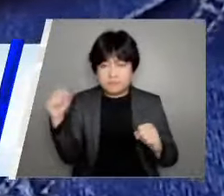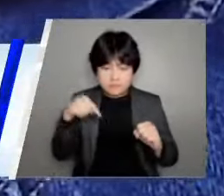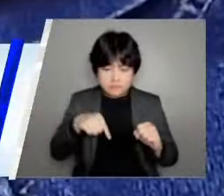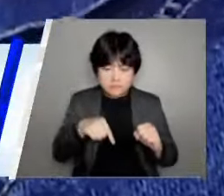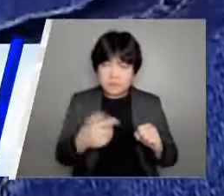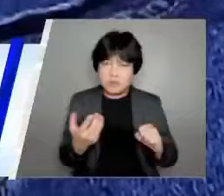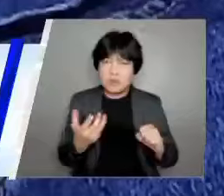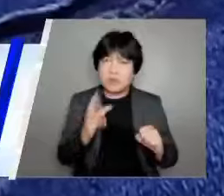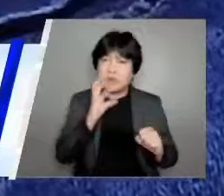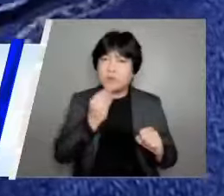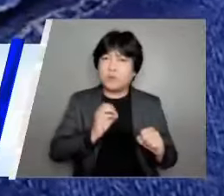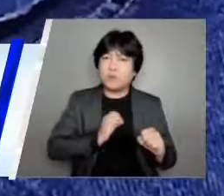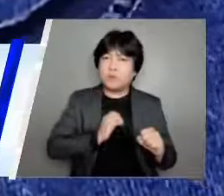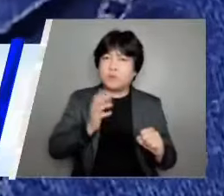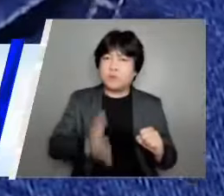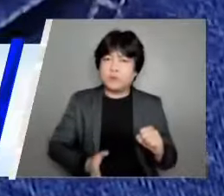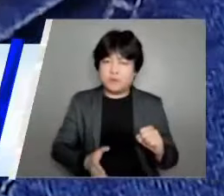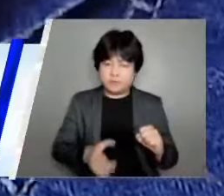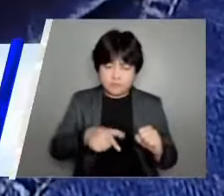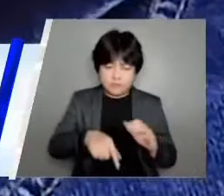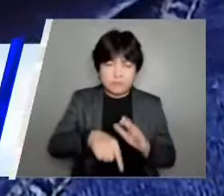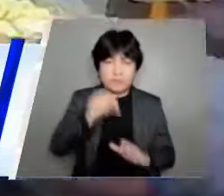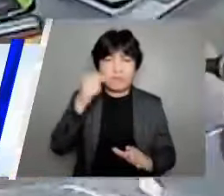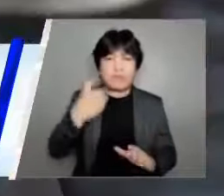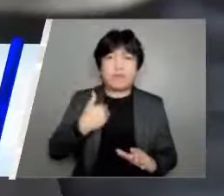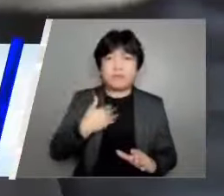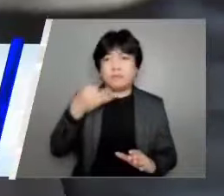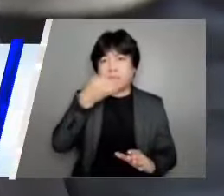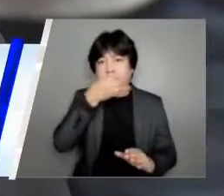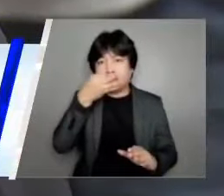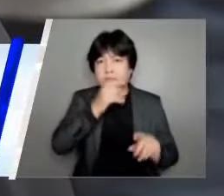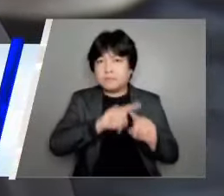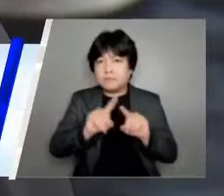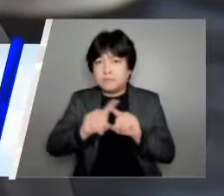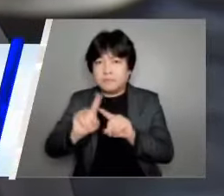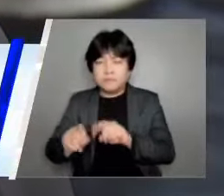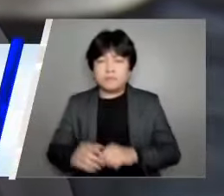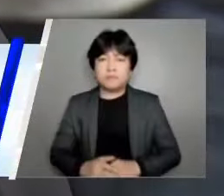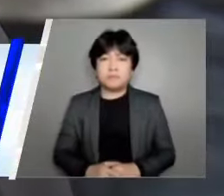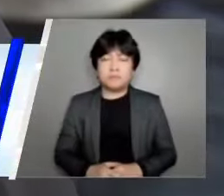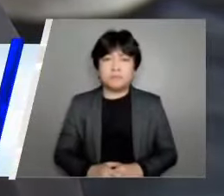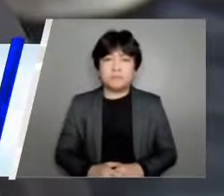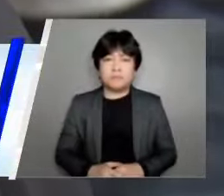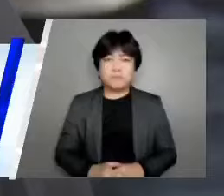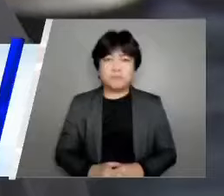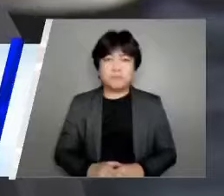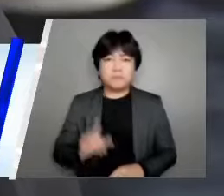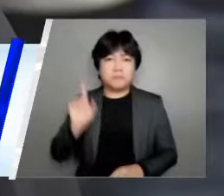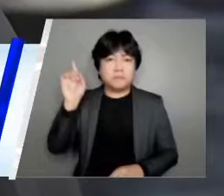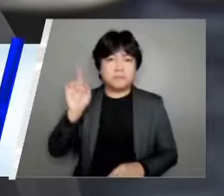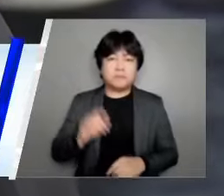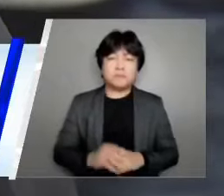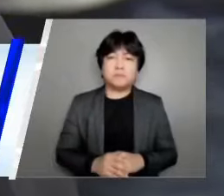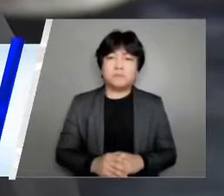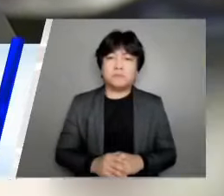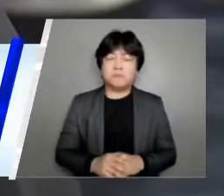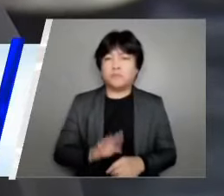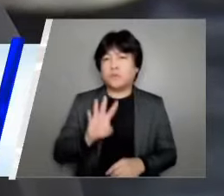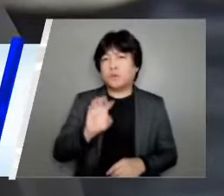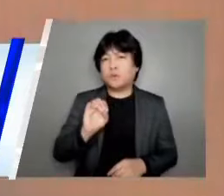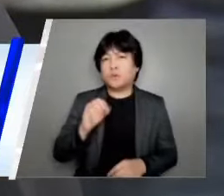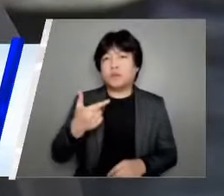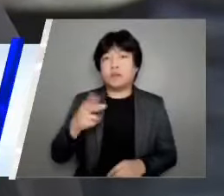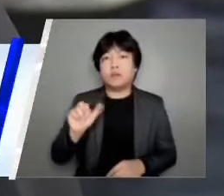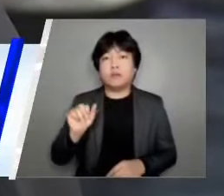ang may-ari tumamba ng mga party drug at iba pa. Approximately 48 grams of ketamine and